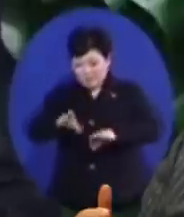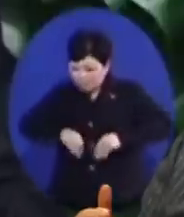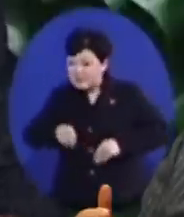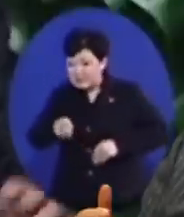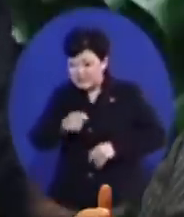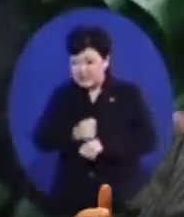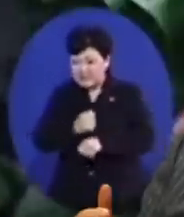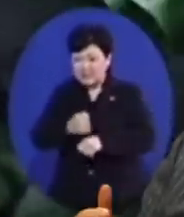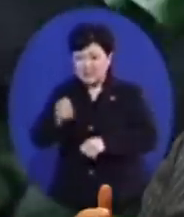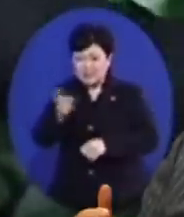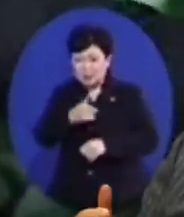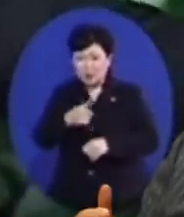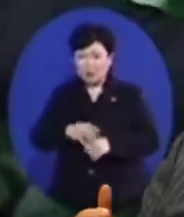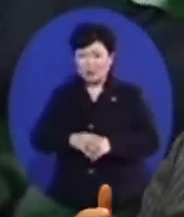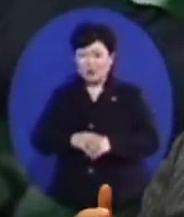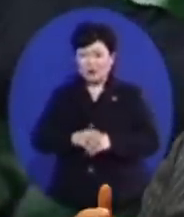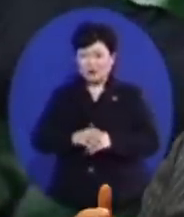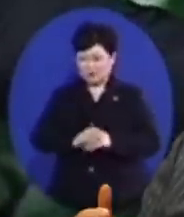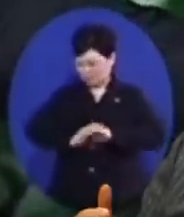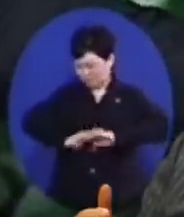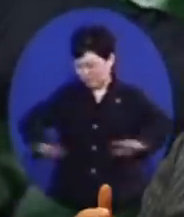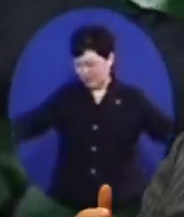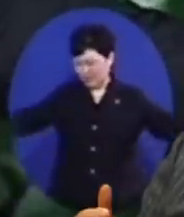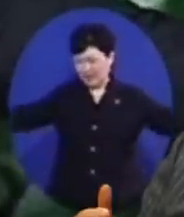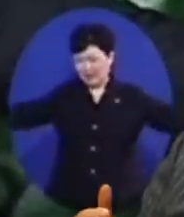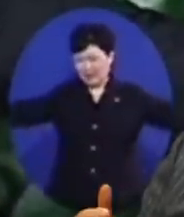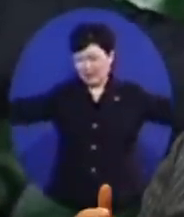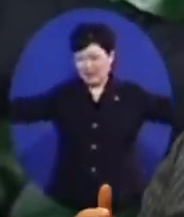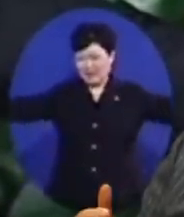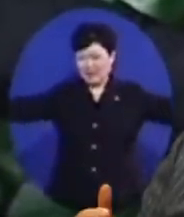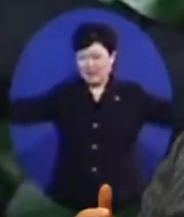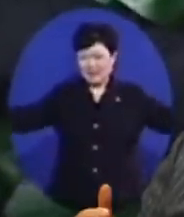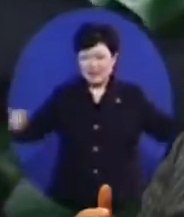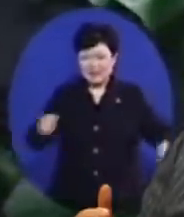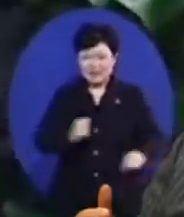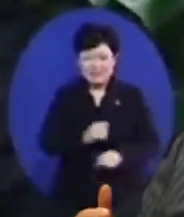다음 또 날개를 쭉 보고 올라오느라 날개 위에.